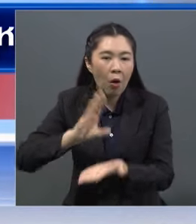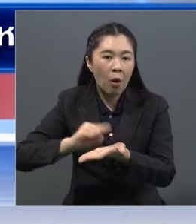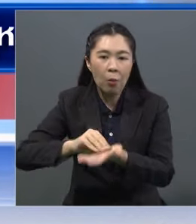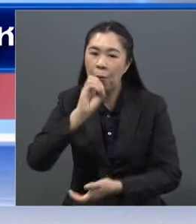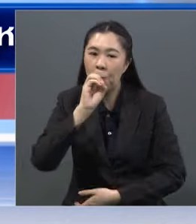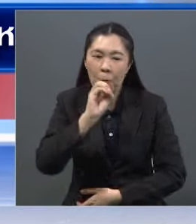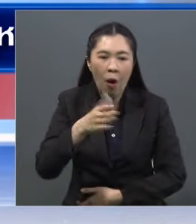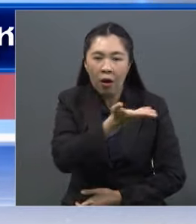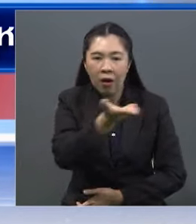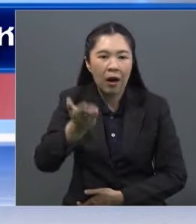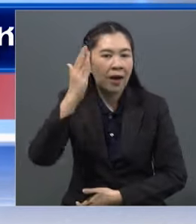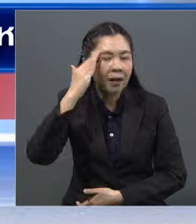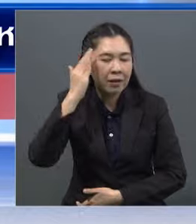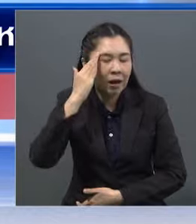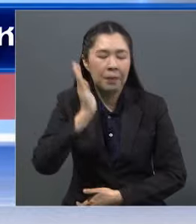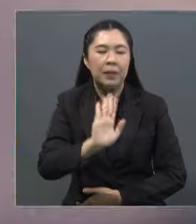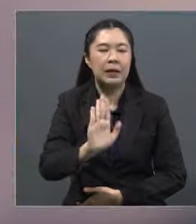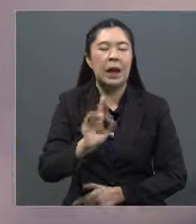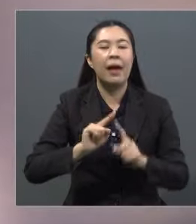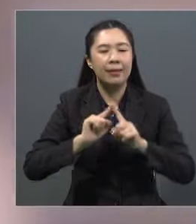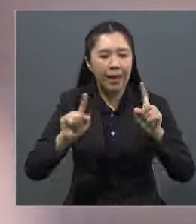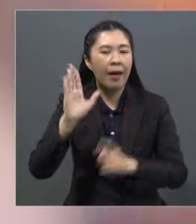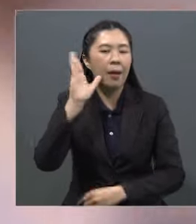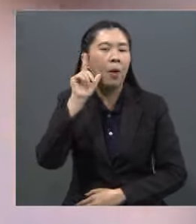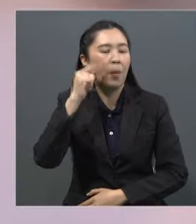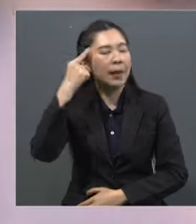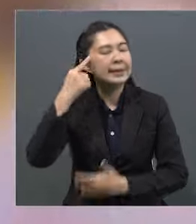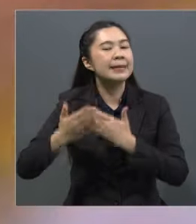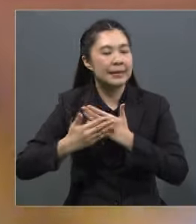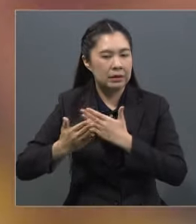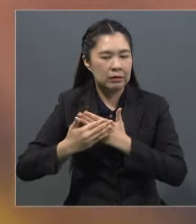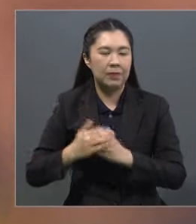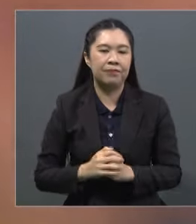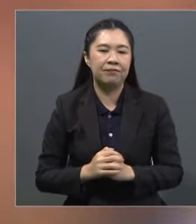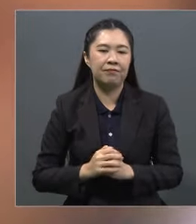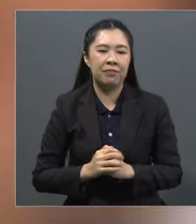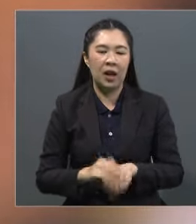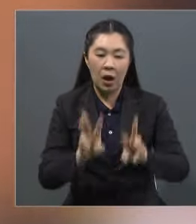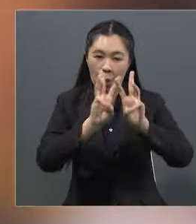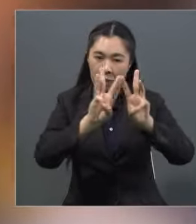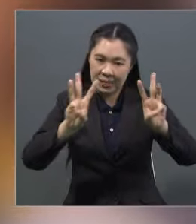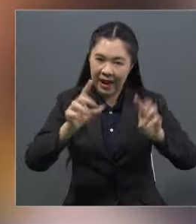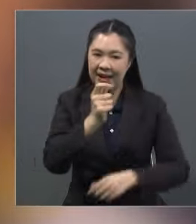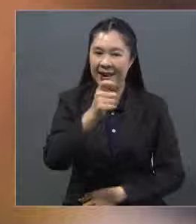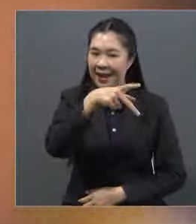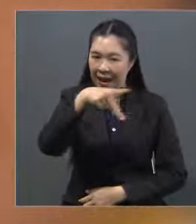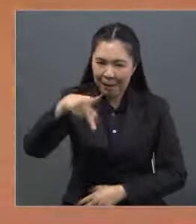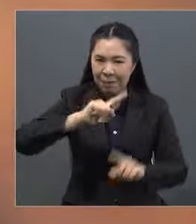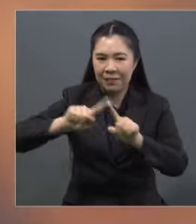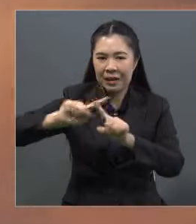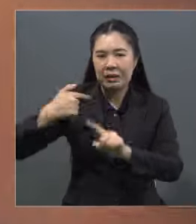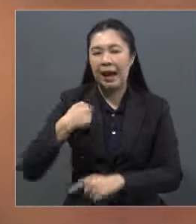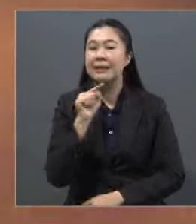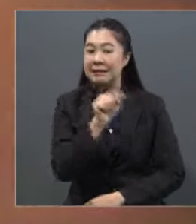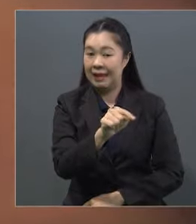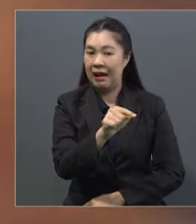รต่างๆแต่ว่าอยากให้คุณพ่อคุณแม่รู้เท่าทันนะแบบนี้ก็แล้วกันคือมันสามารถสั่งซื้อทางออนไลน์ได้มาส่งถึงบ้านได้ทันทีไม่กี่วัน